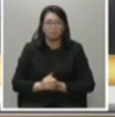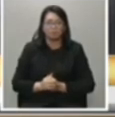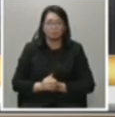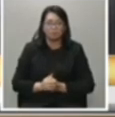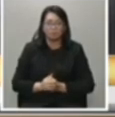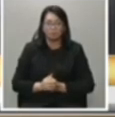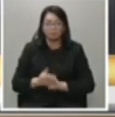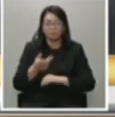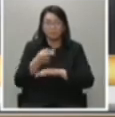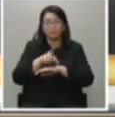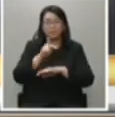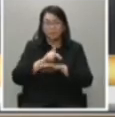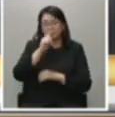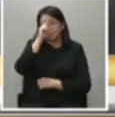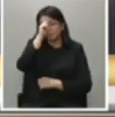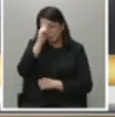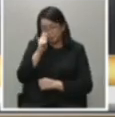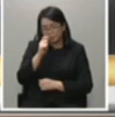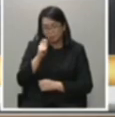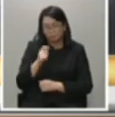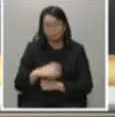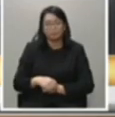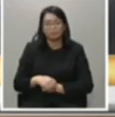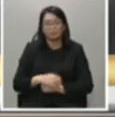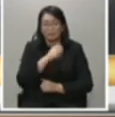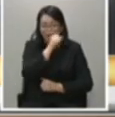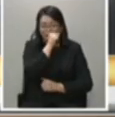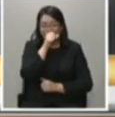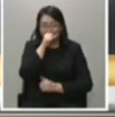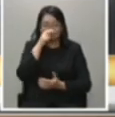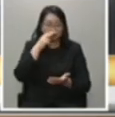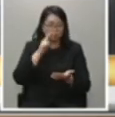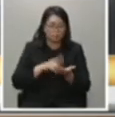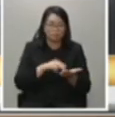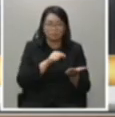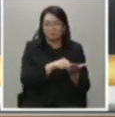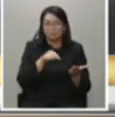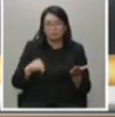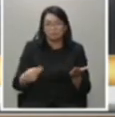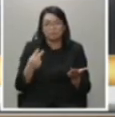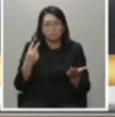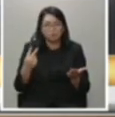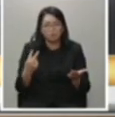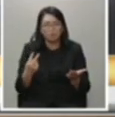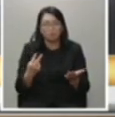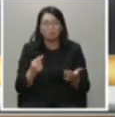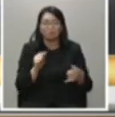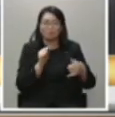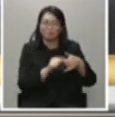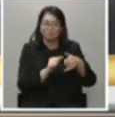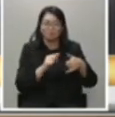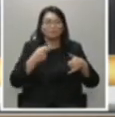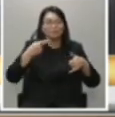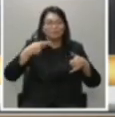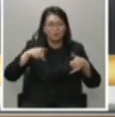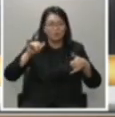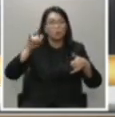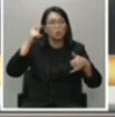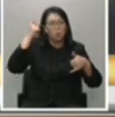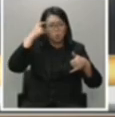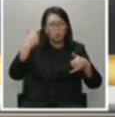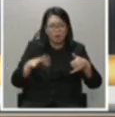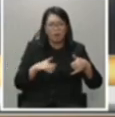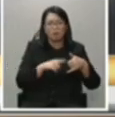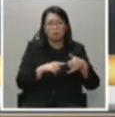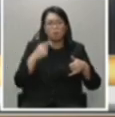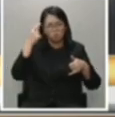ท่านประธานที่เคารพค่ะข้อเท็จจริงตามเอกสารลับ2ฉบับเมื่อสักครู่นี้ชี้ให้เห็นแล้วว่าพลเอกประยุทธ์ทราบเรื่องที่สหรัฐจะตัด GSP